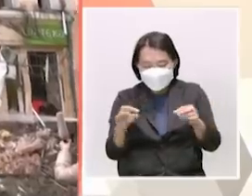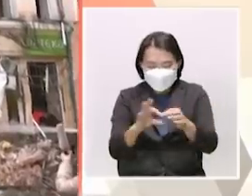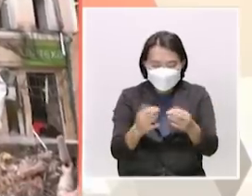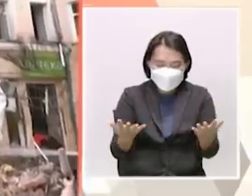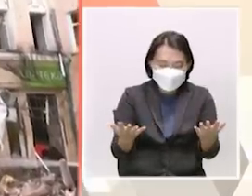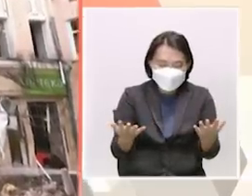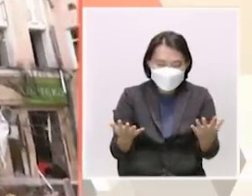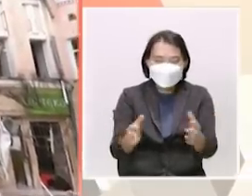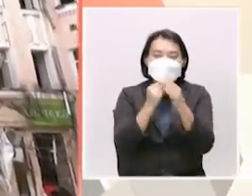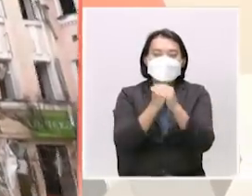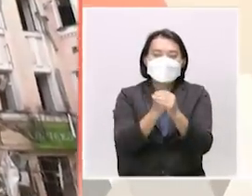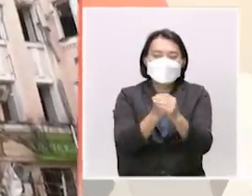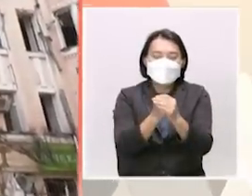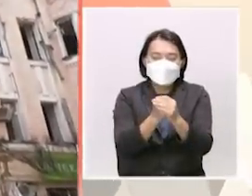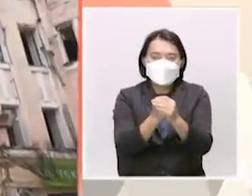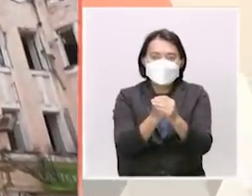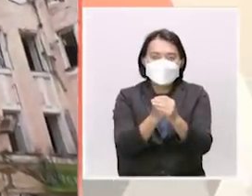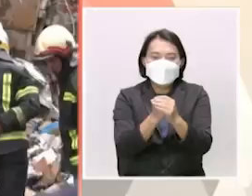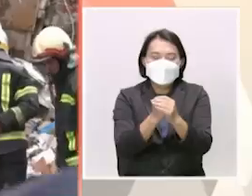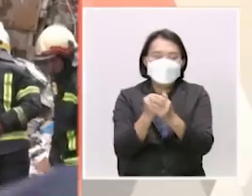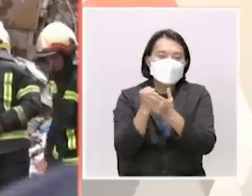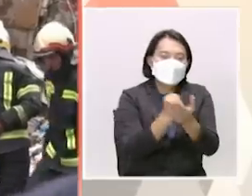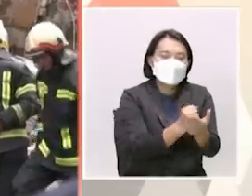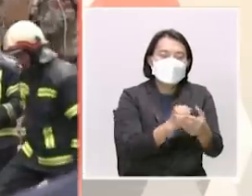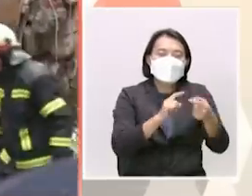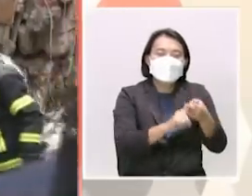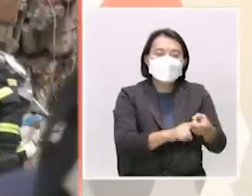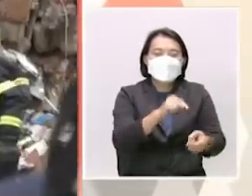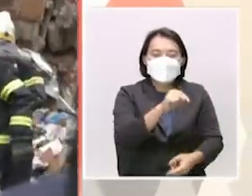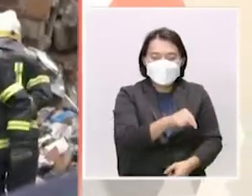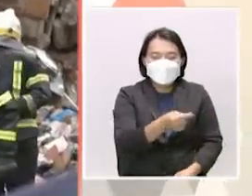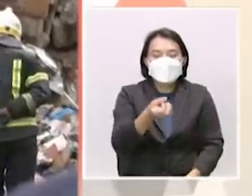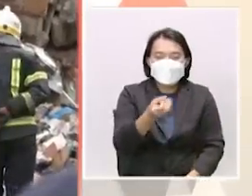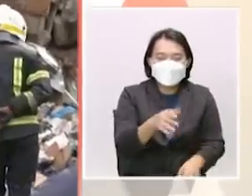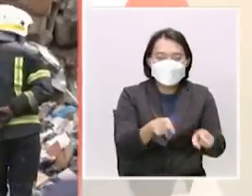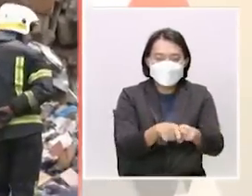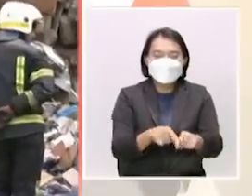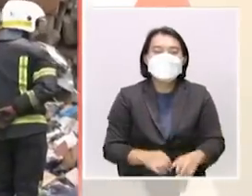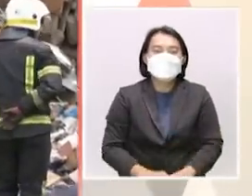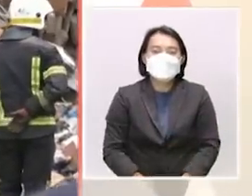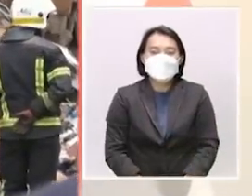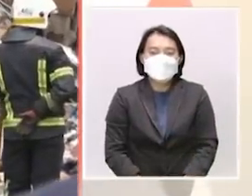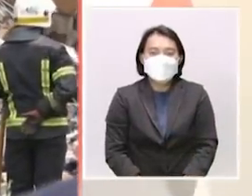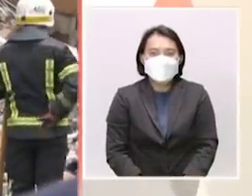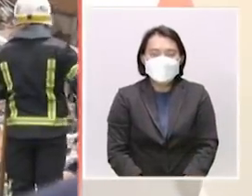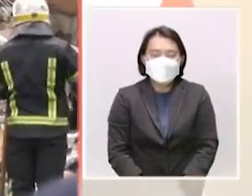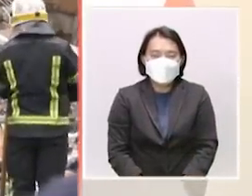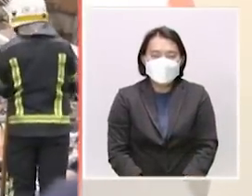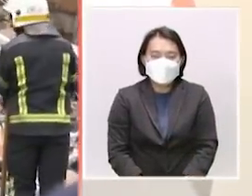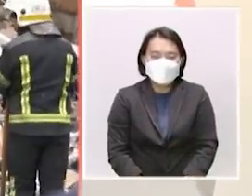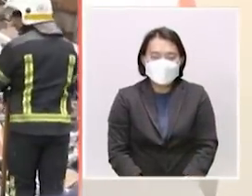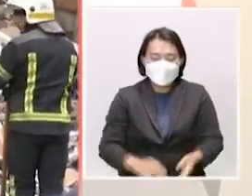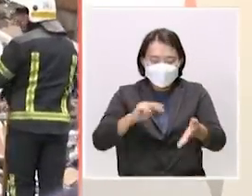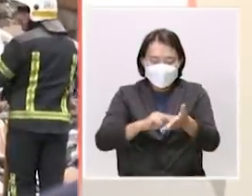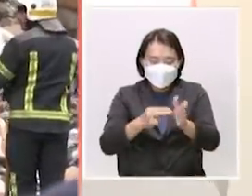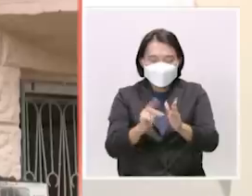โอกาสท เป็นกี lát มาก reactionsไดม ข for moreซึ่งแล reapp จะ